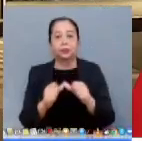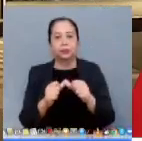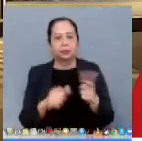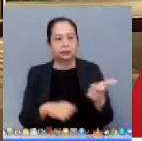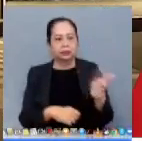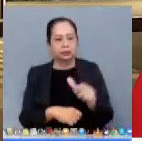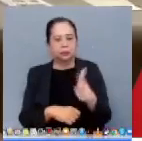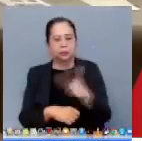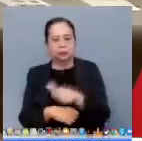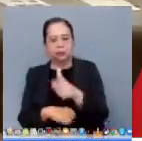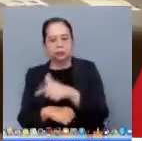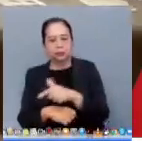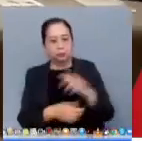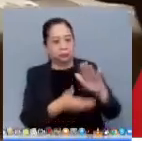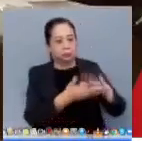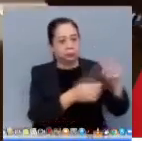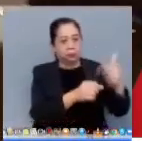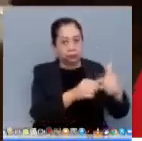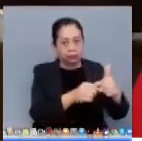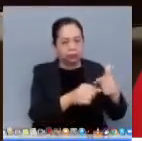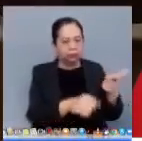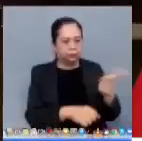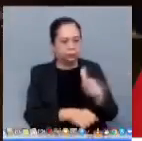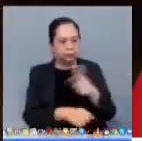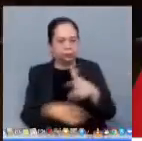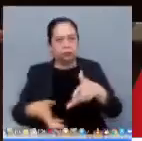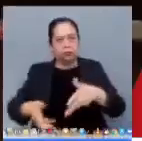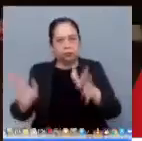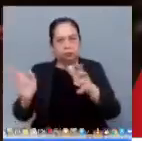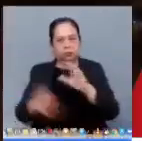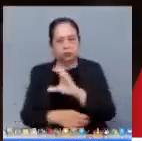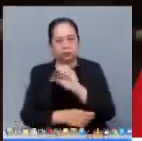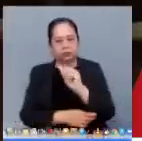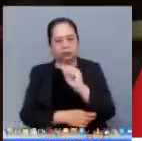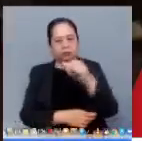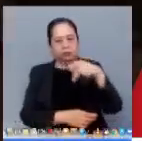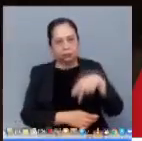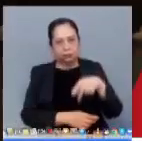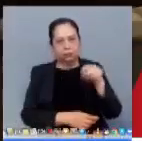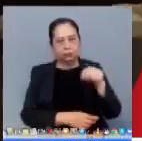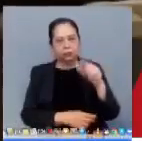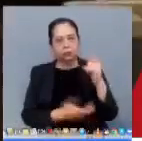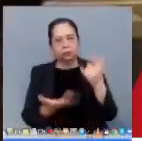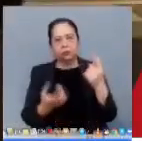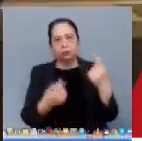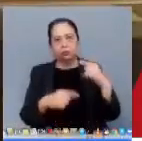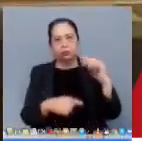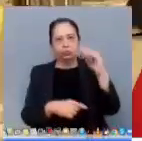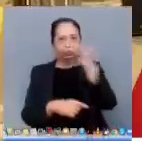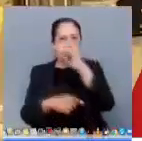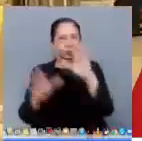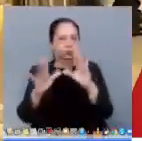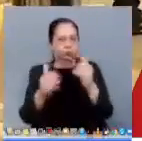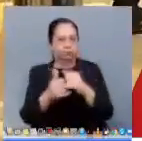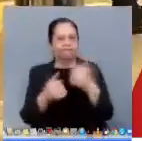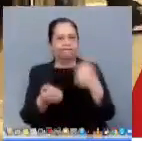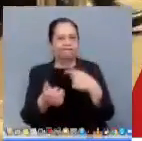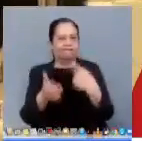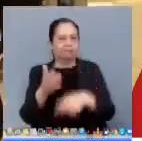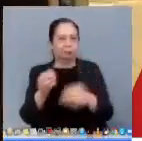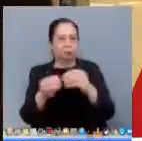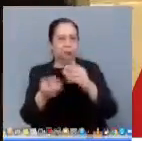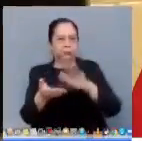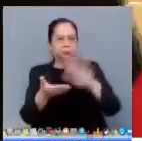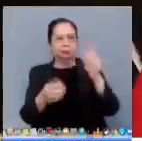mga produktong petrolyo. Pinayagan na ng Civil Aeronautics Board o CAB ang mga airline company na maningil ng mas mataas na fuel